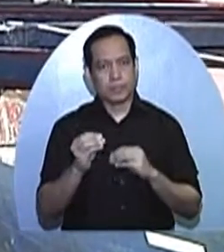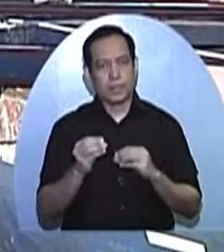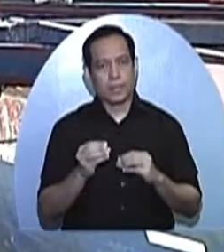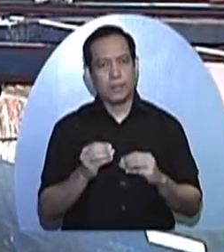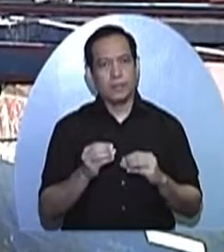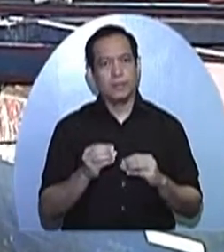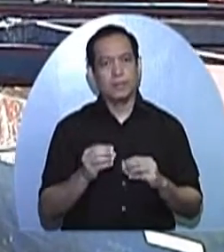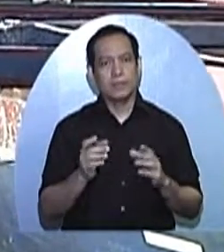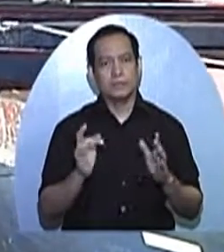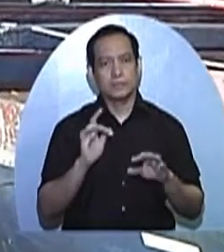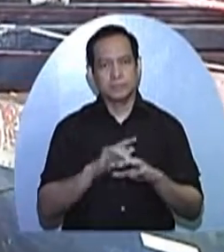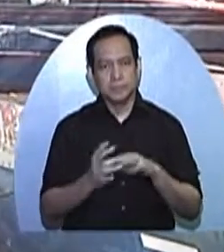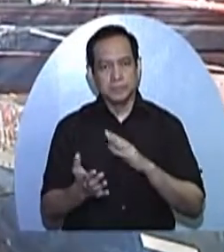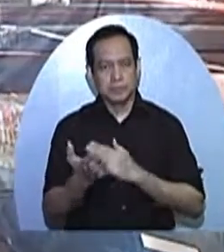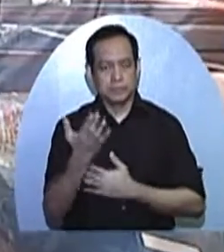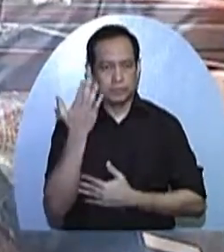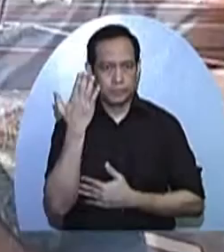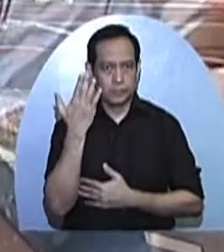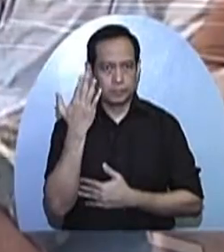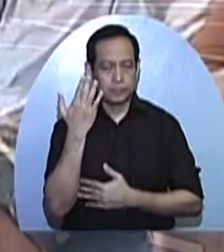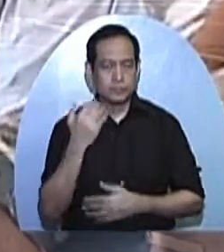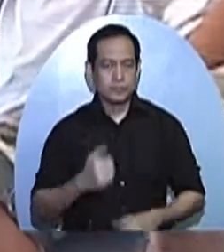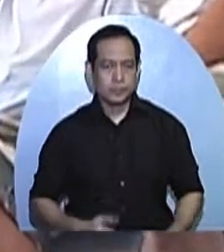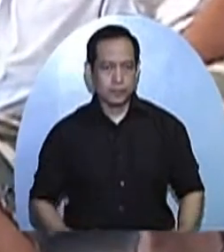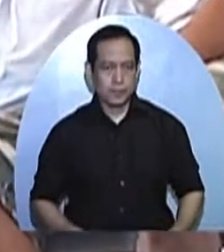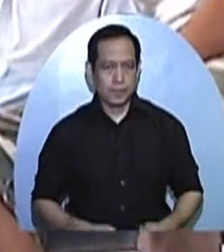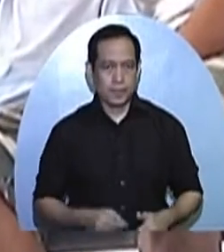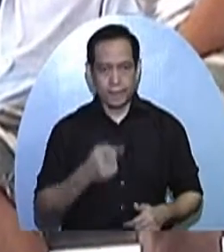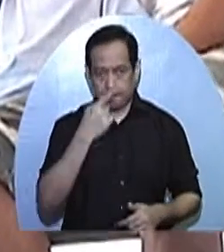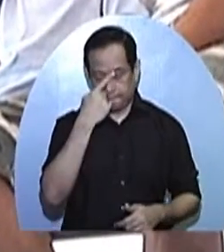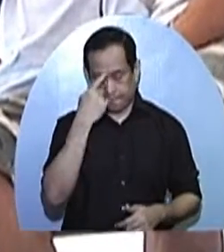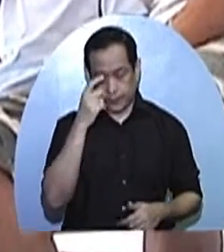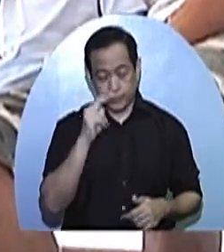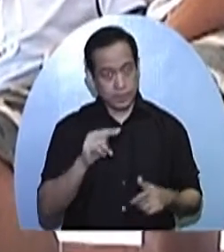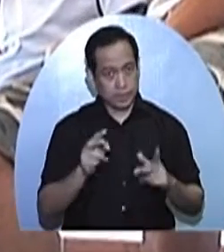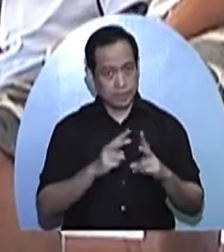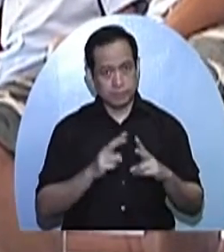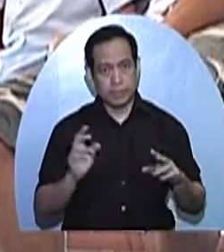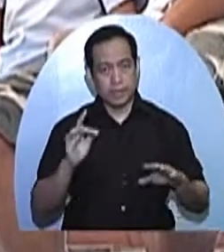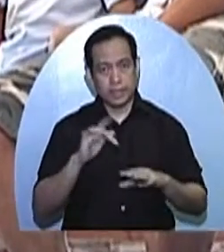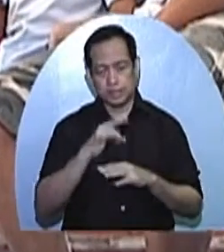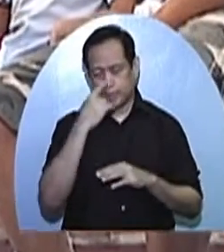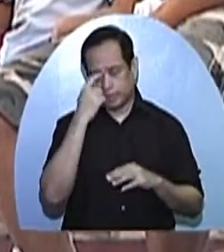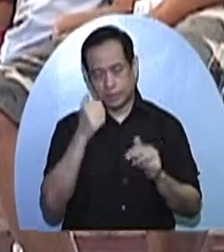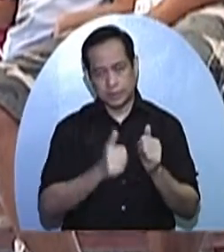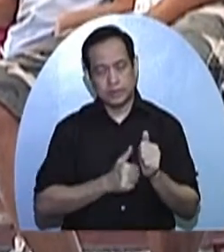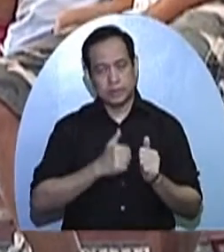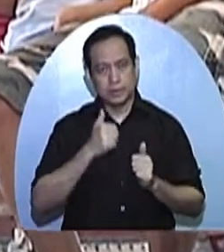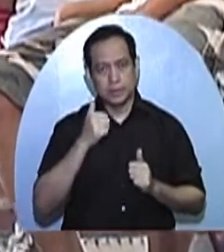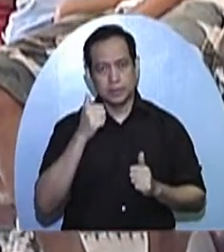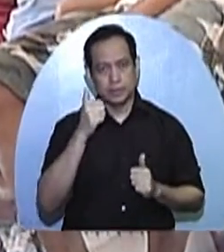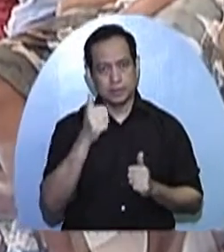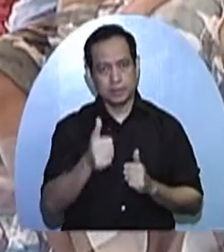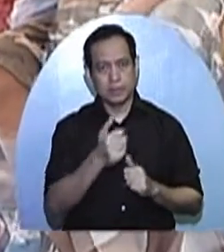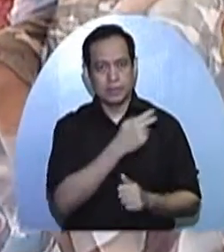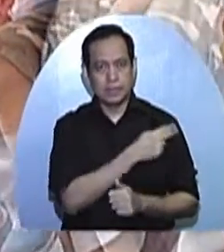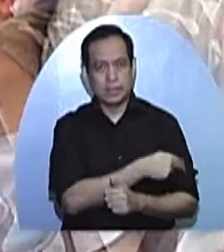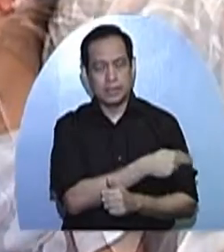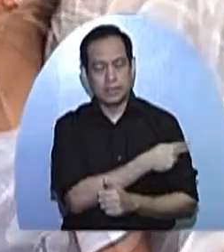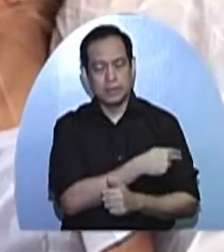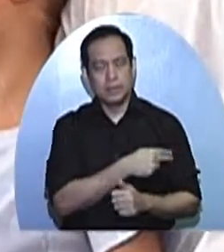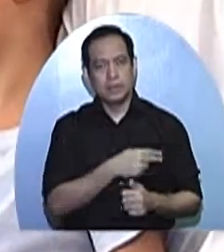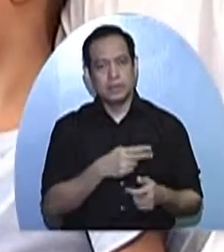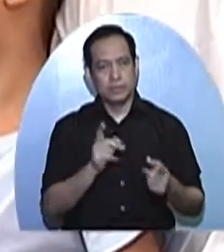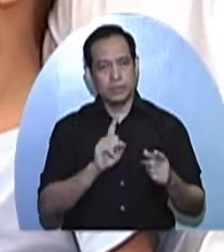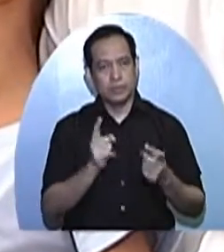ng madaling araw pa ho. At kailangan po maaga po dahil malayo pa ho yung hospital